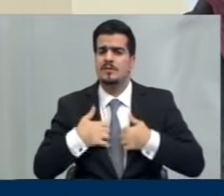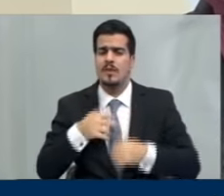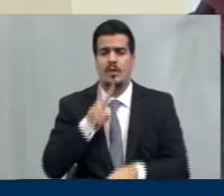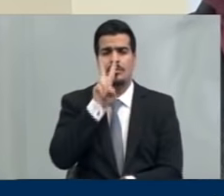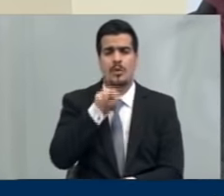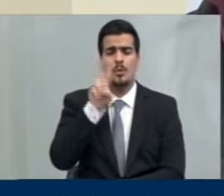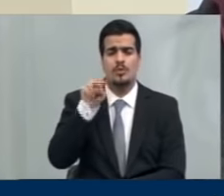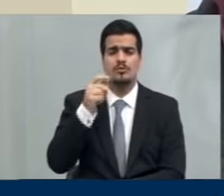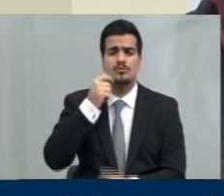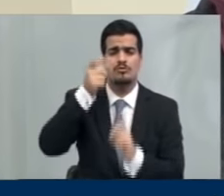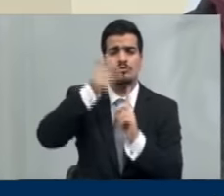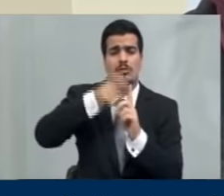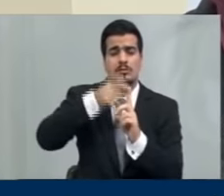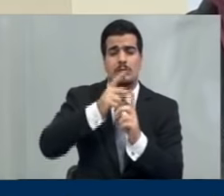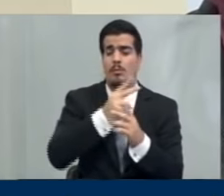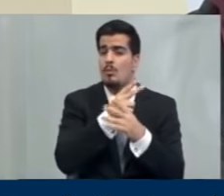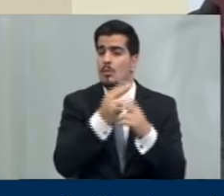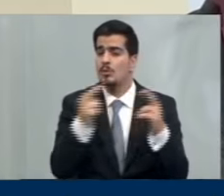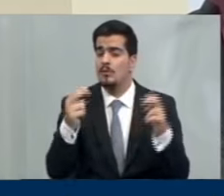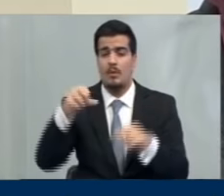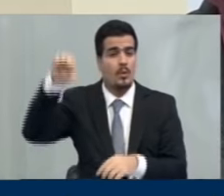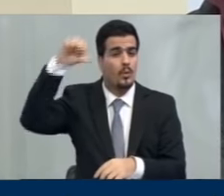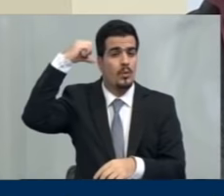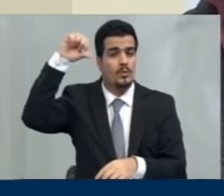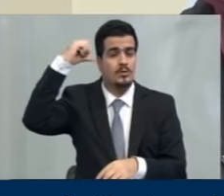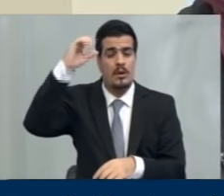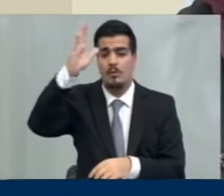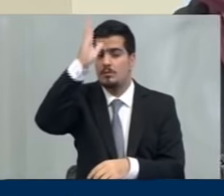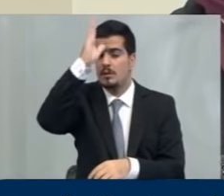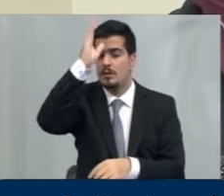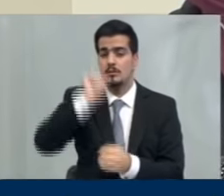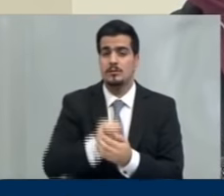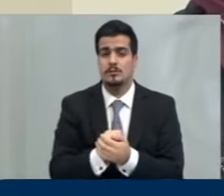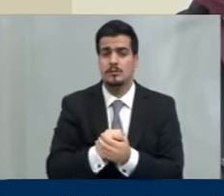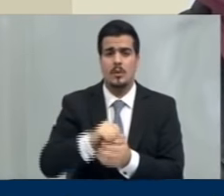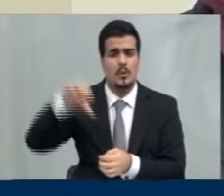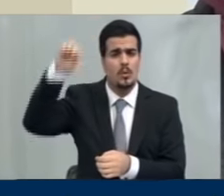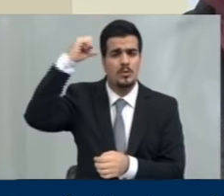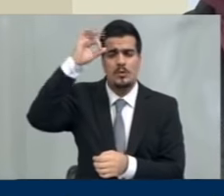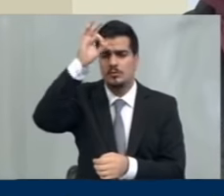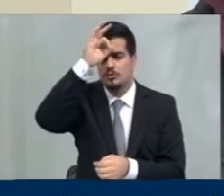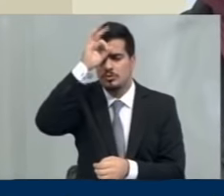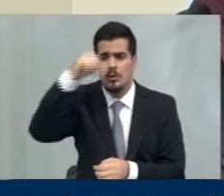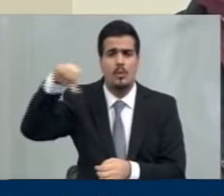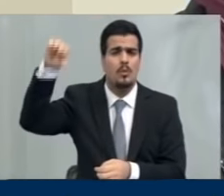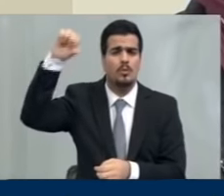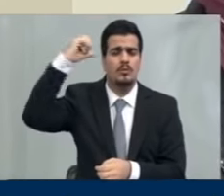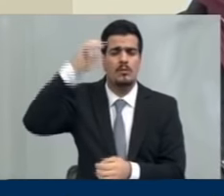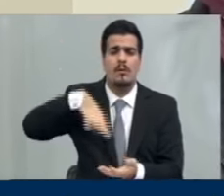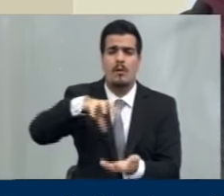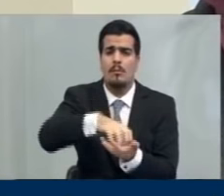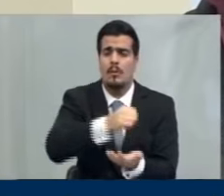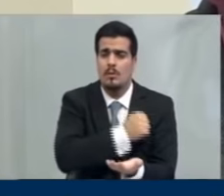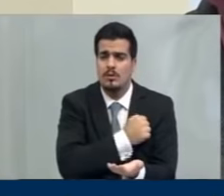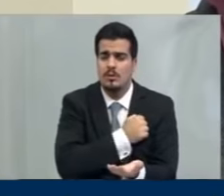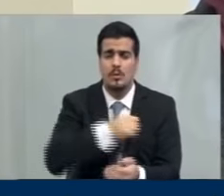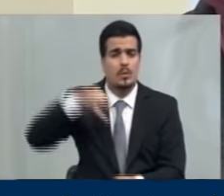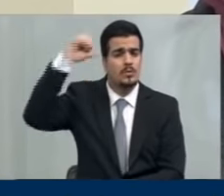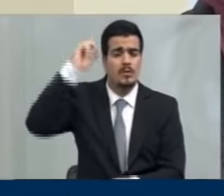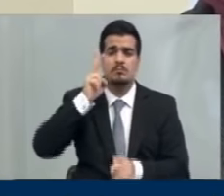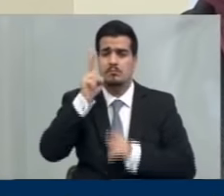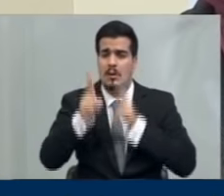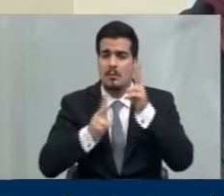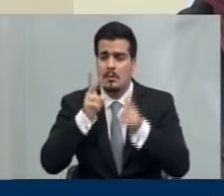22 طالب من مختلف وزارات العراق، من وزارة الداخلية ومستشارة الأمن الوطني وزارة الصناعة